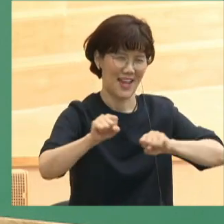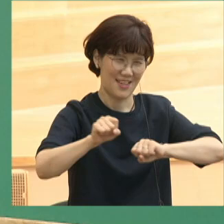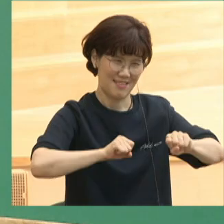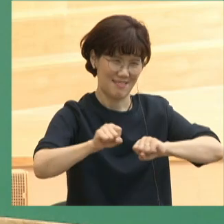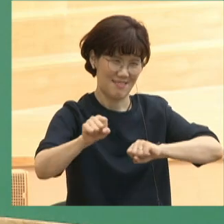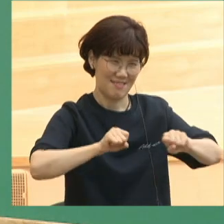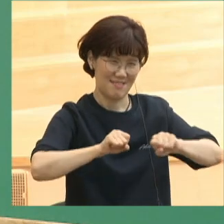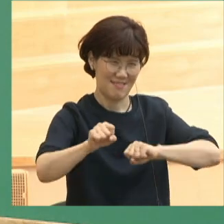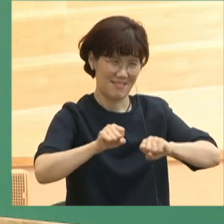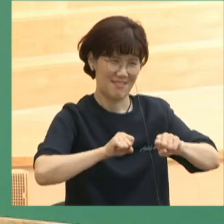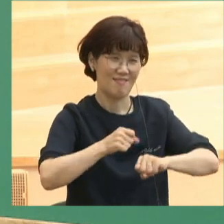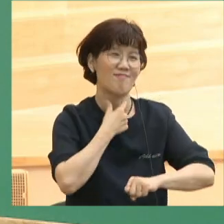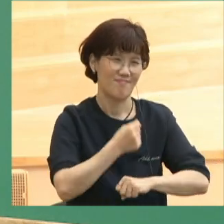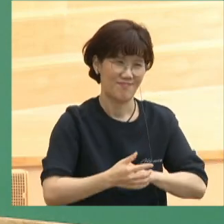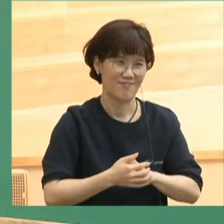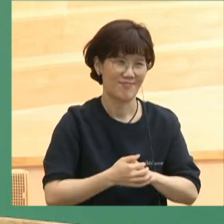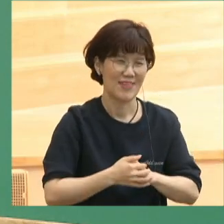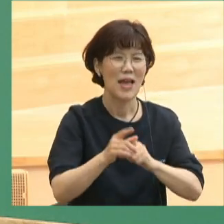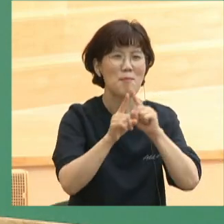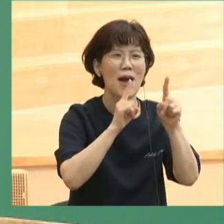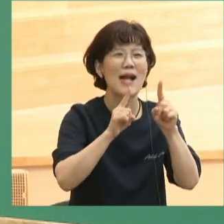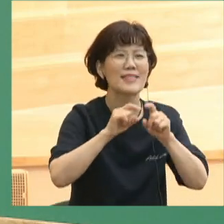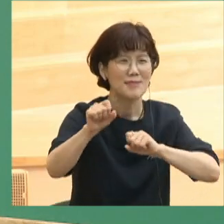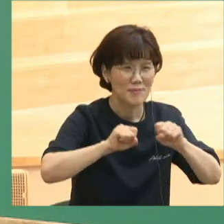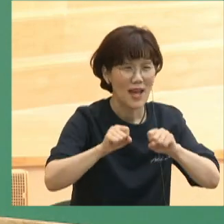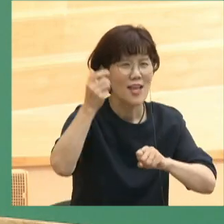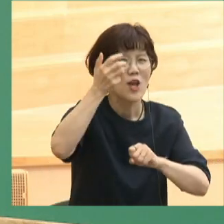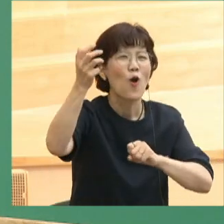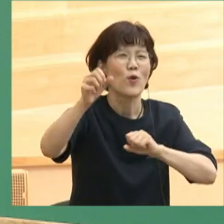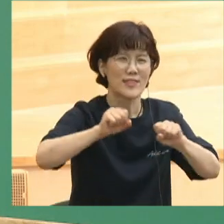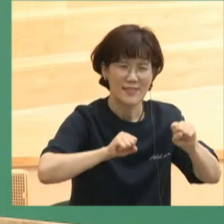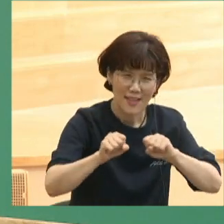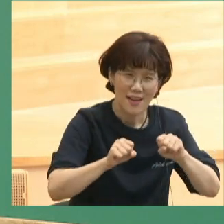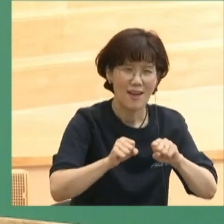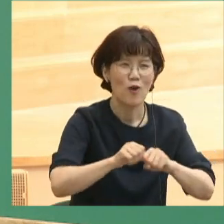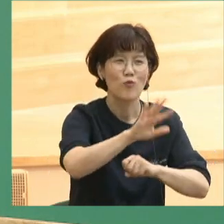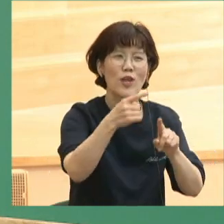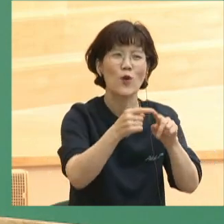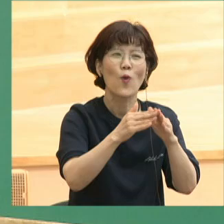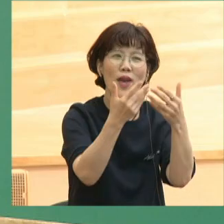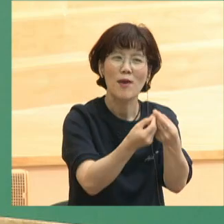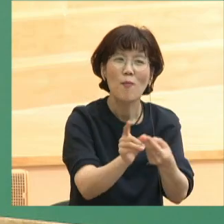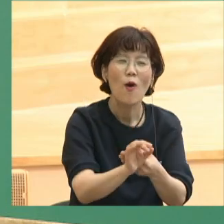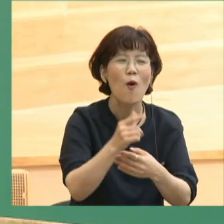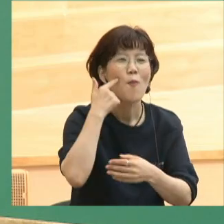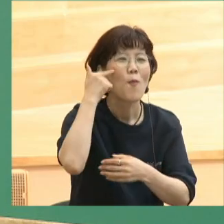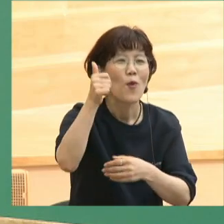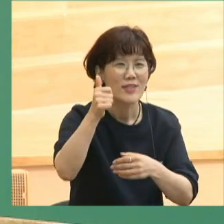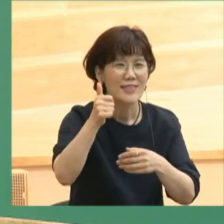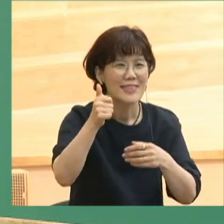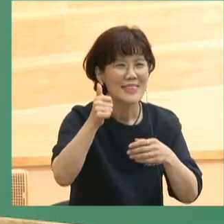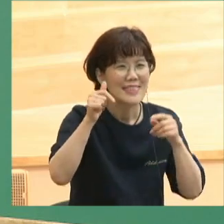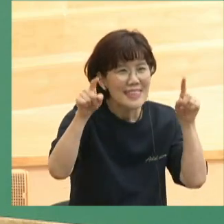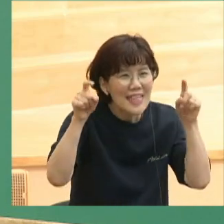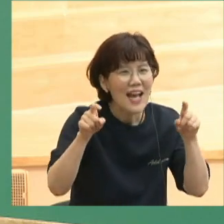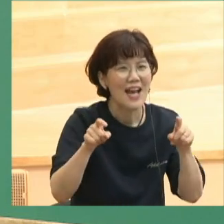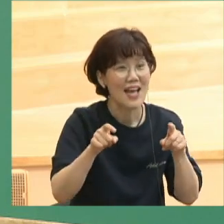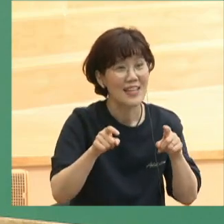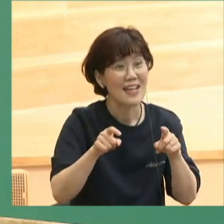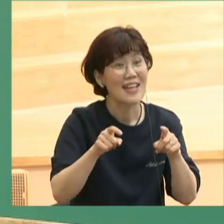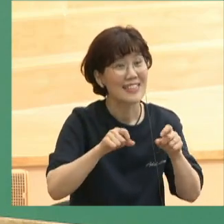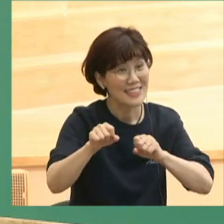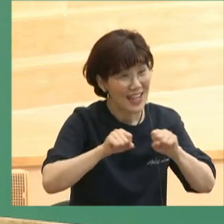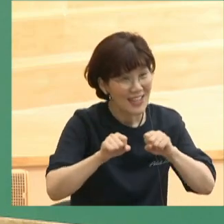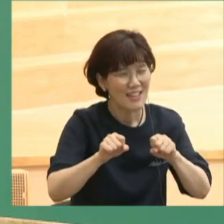믿습니다. 말씀 사역, 영혼 사역, 우리 교회 같으면 목자 사역, 교사 사역, 리더